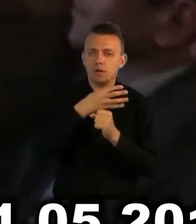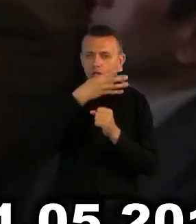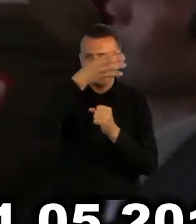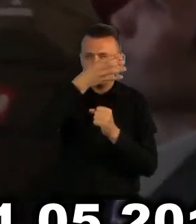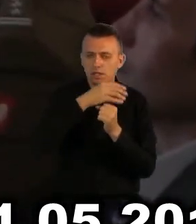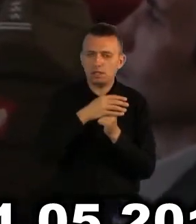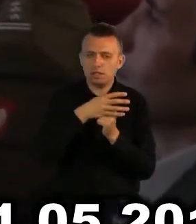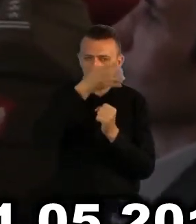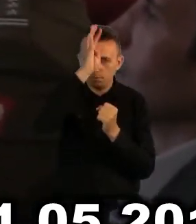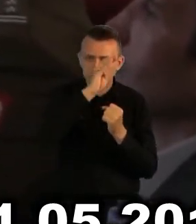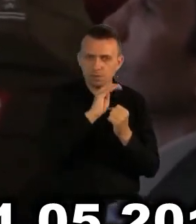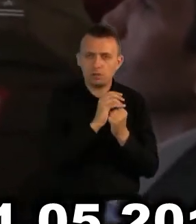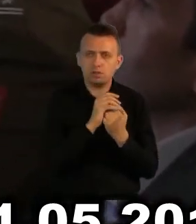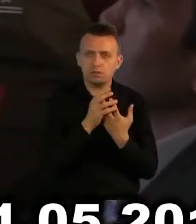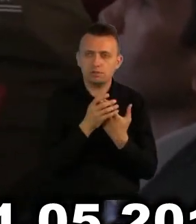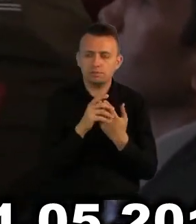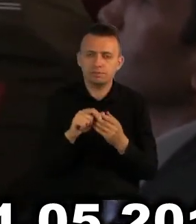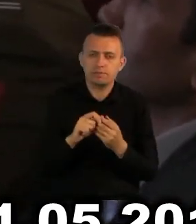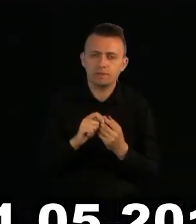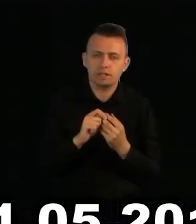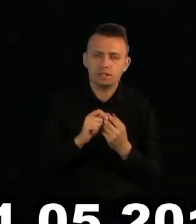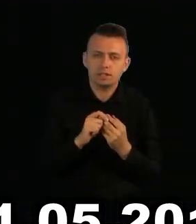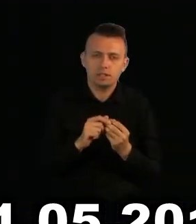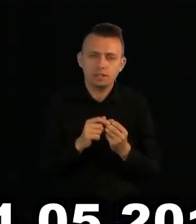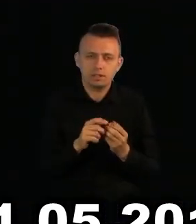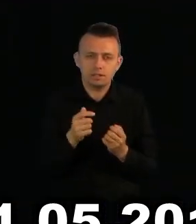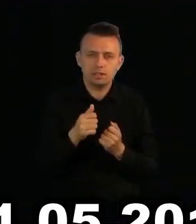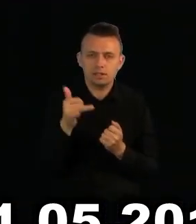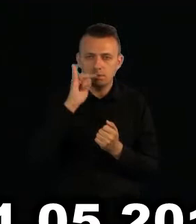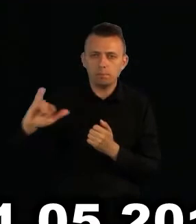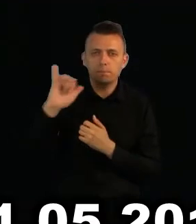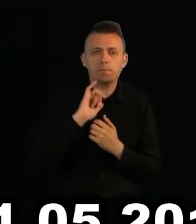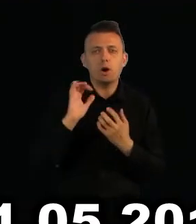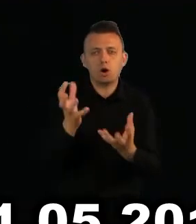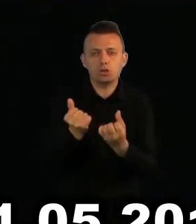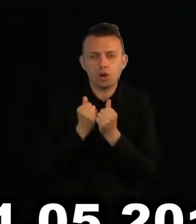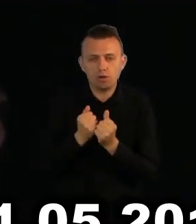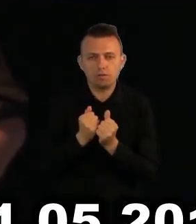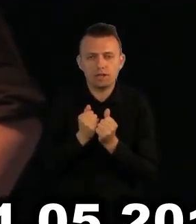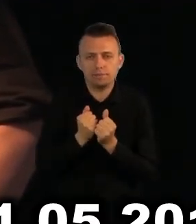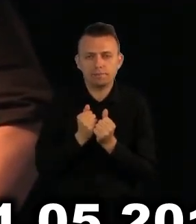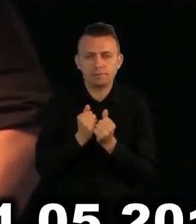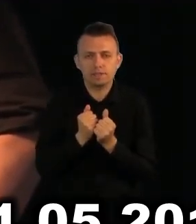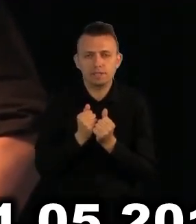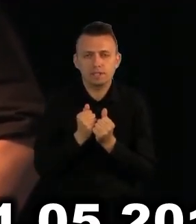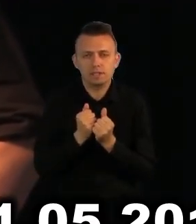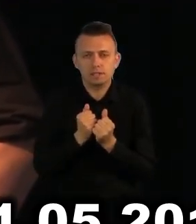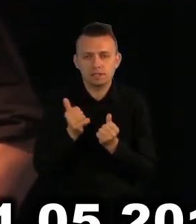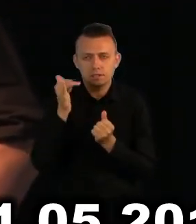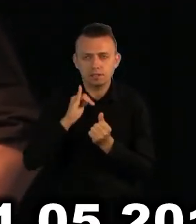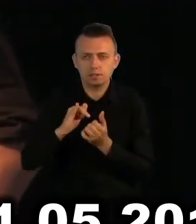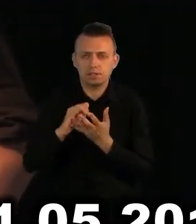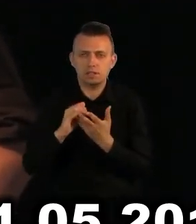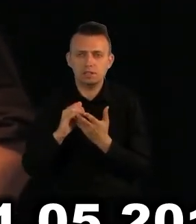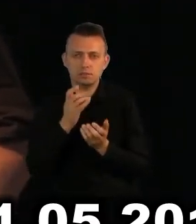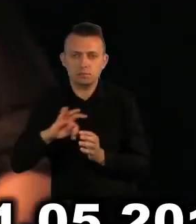do 998, strażak potrafi wszystko. W tym kraju straż pożarna jest to ratownictwo ogólne. Techniczne, chemiczne, pożarowe,